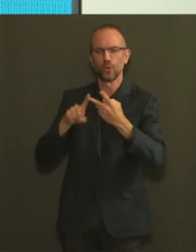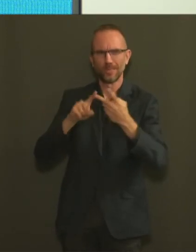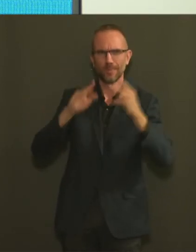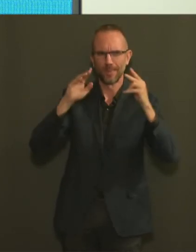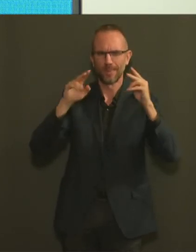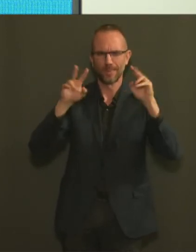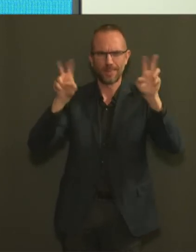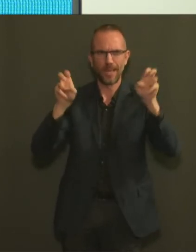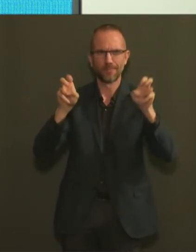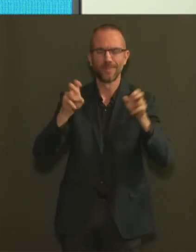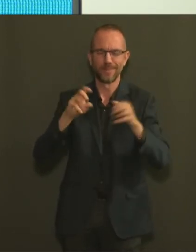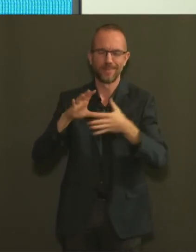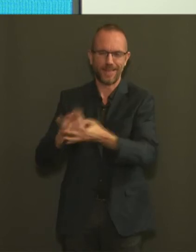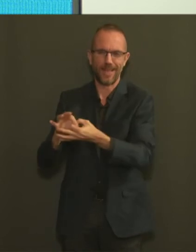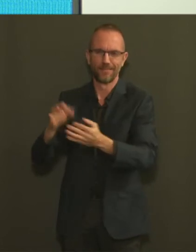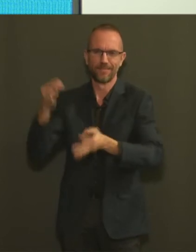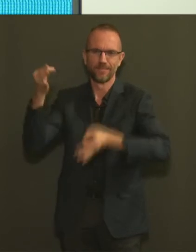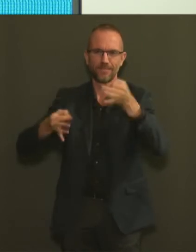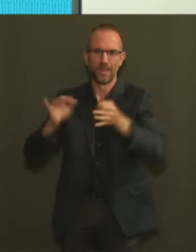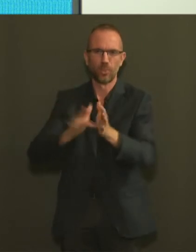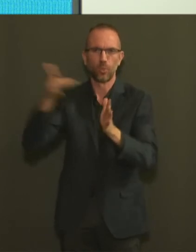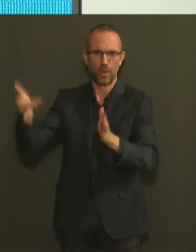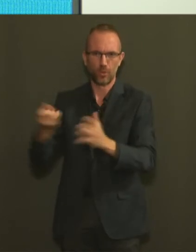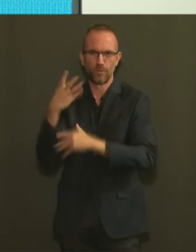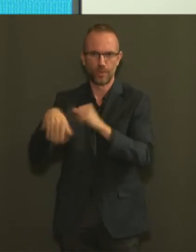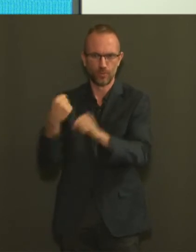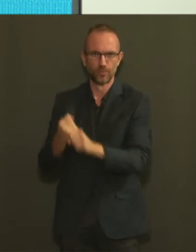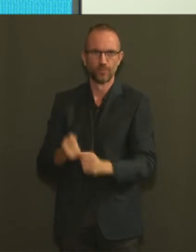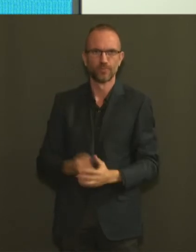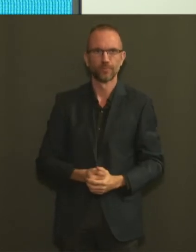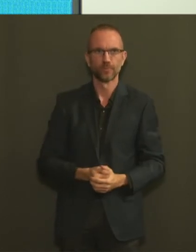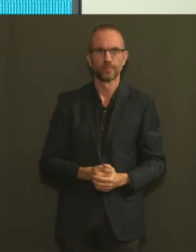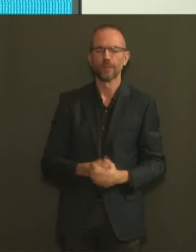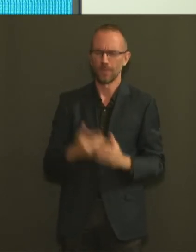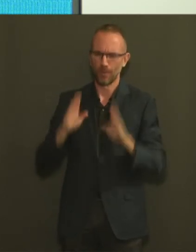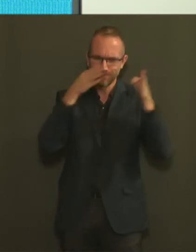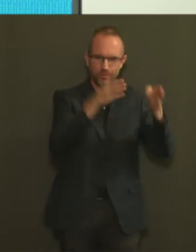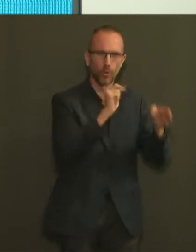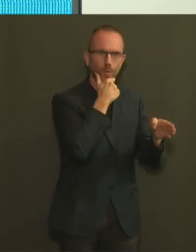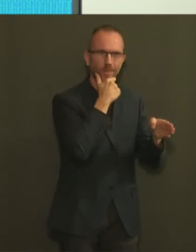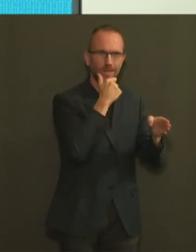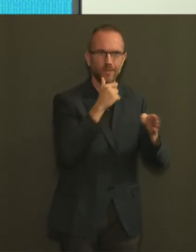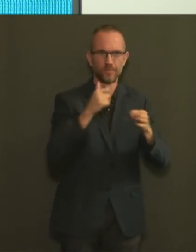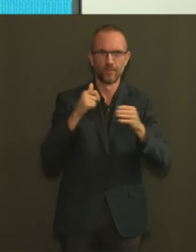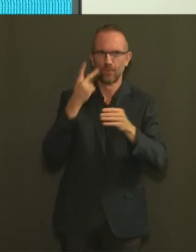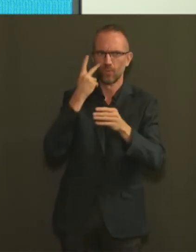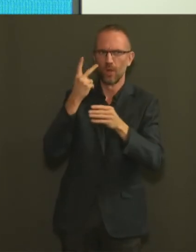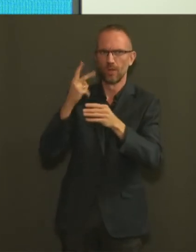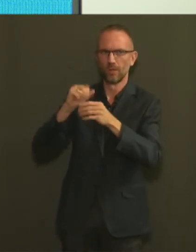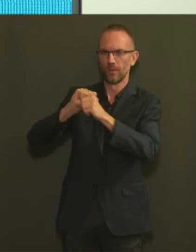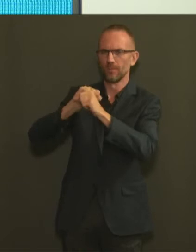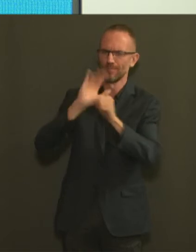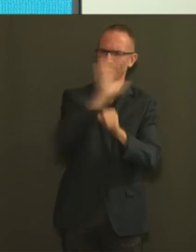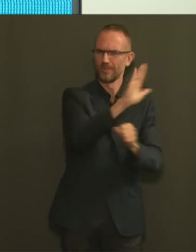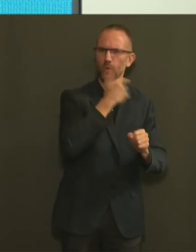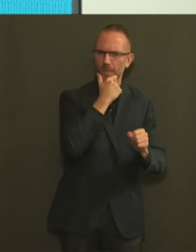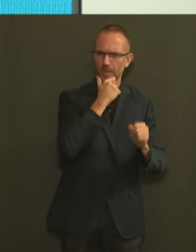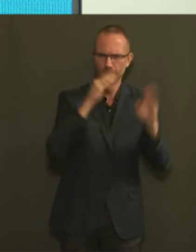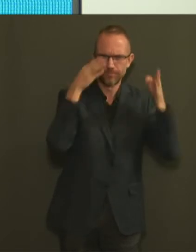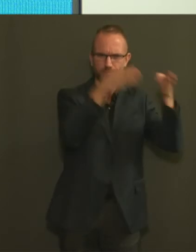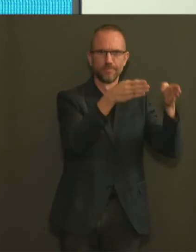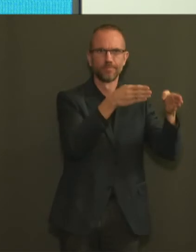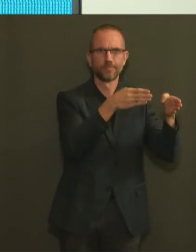alors si on commence par le tablier à nouvelle variante à la variante uk de ce virus et vous savez que effectivement